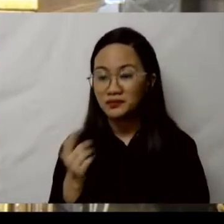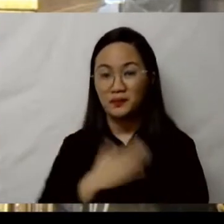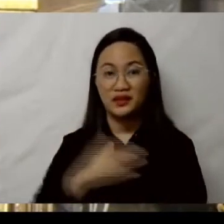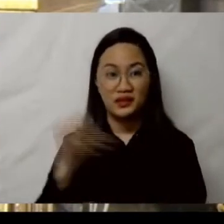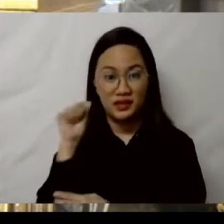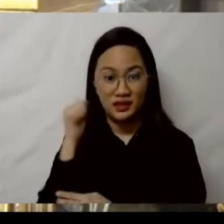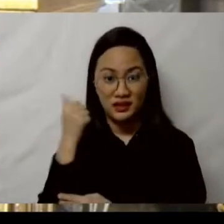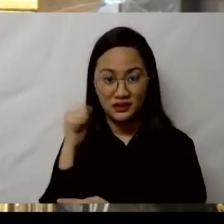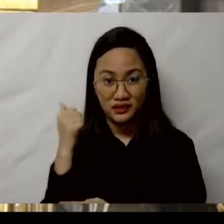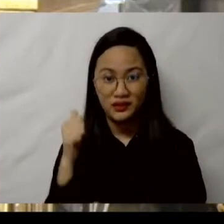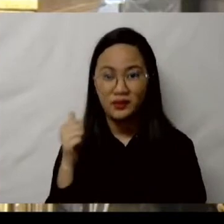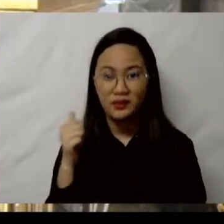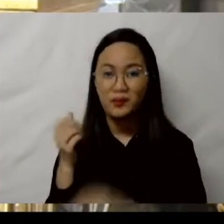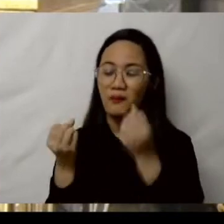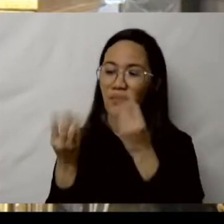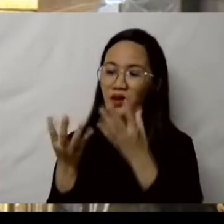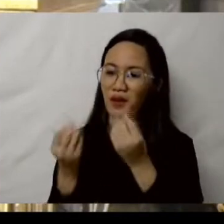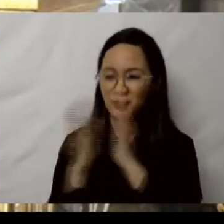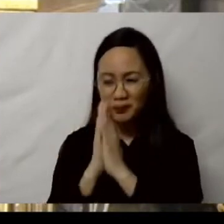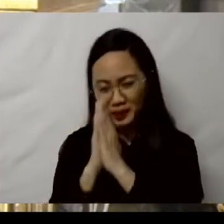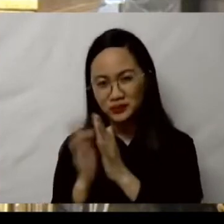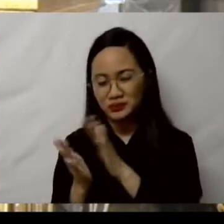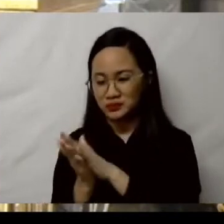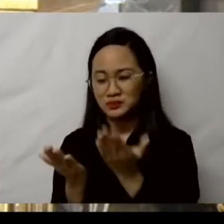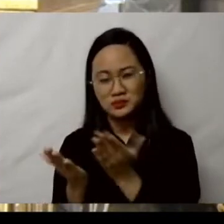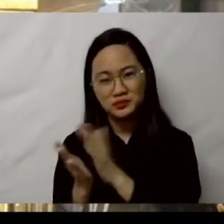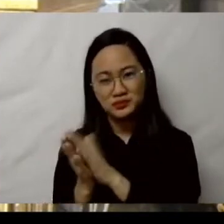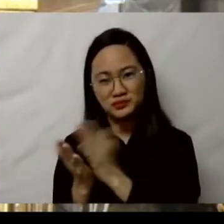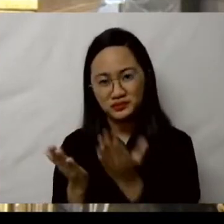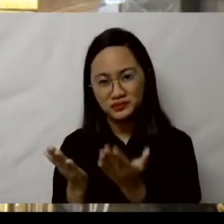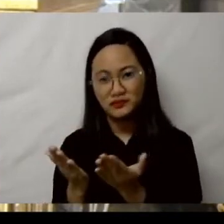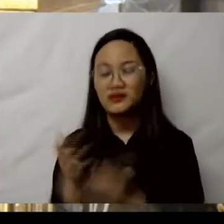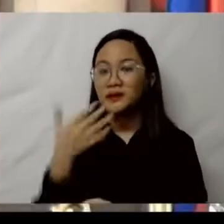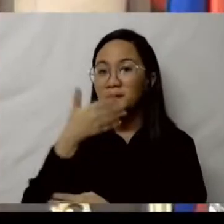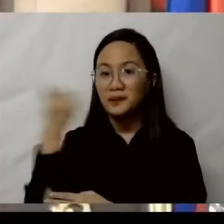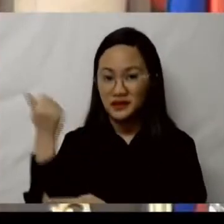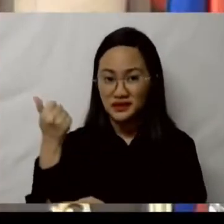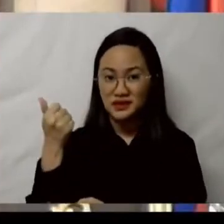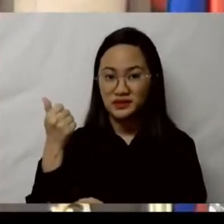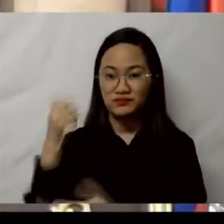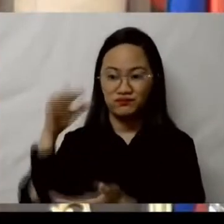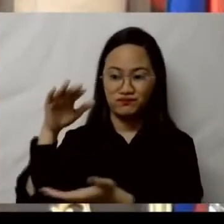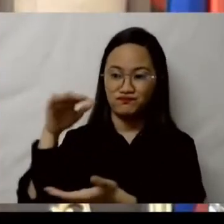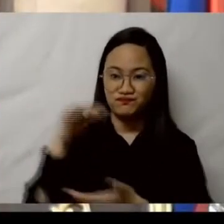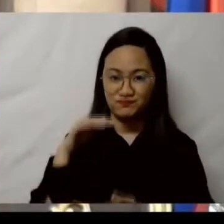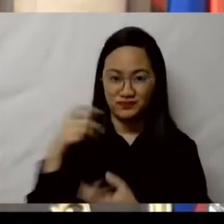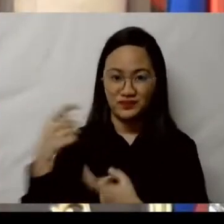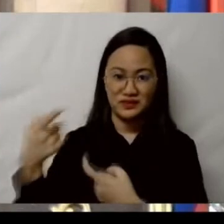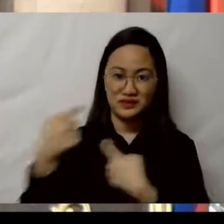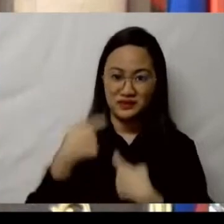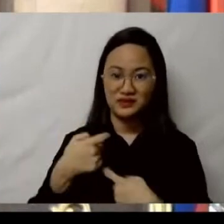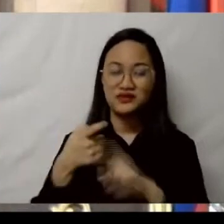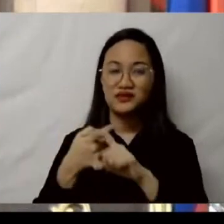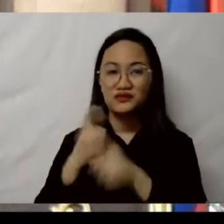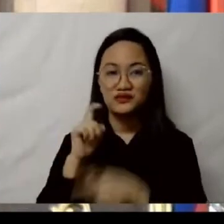Father. Sabi ko sa kanya, that's the best legacy that you have received from your tita. Kasi,